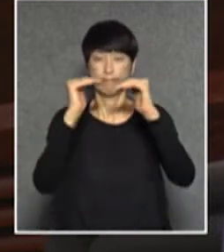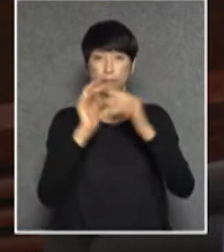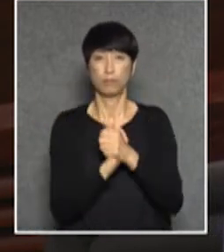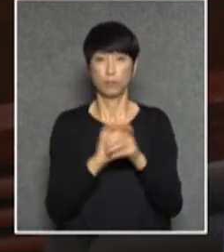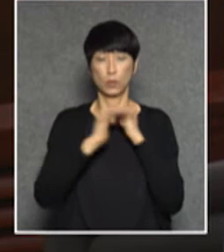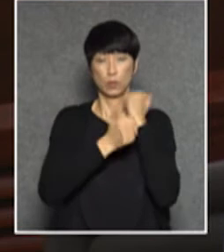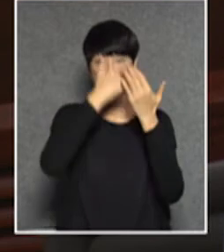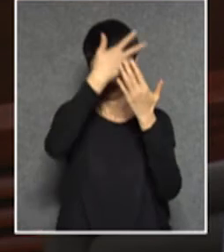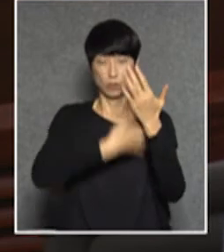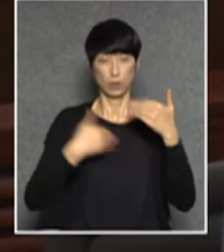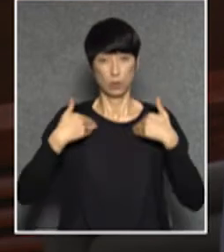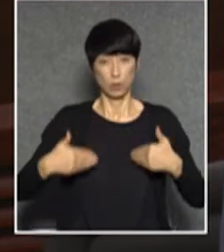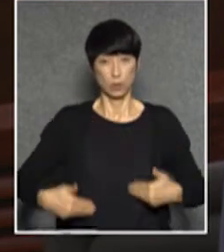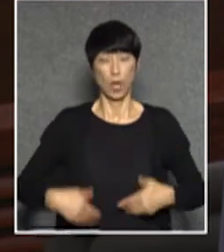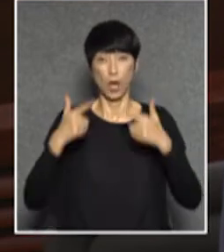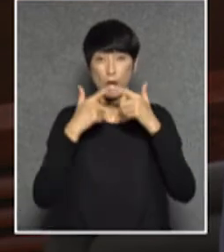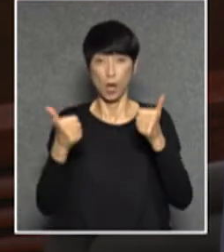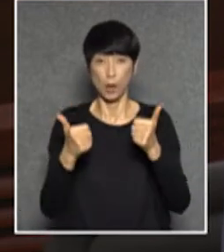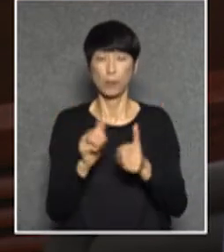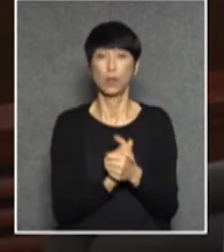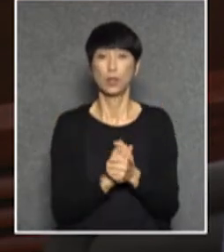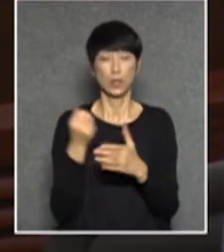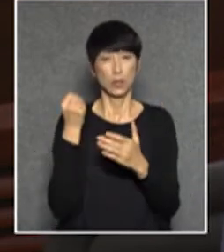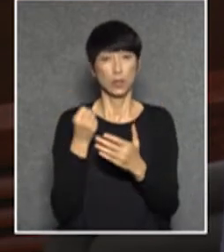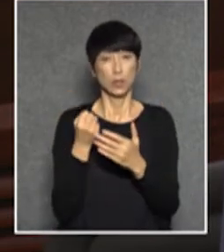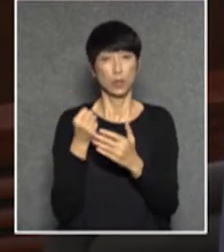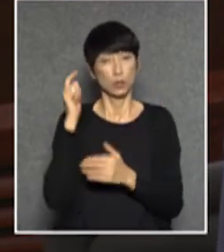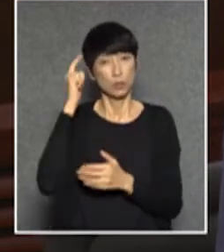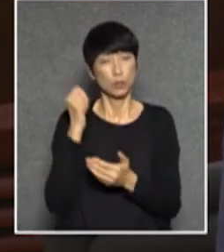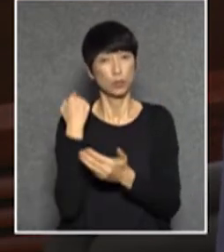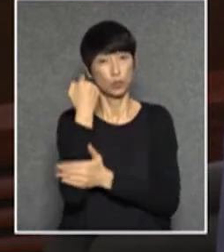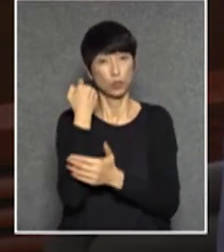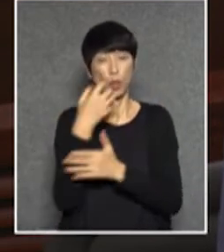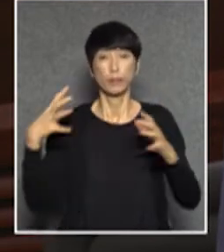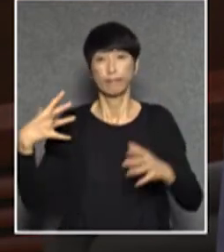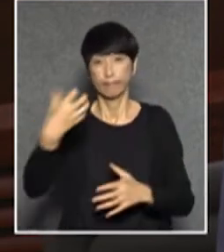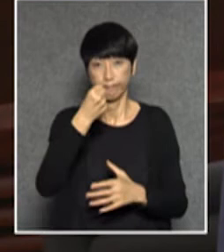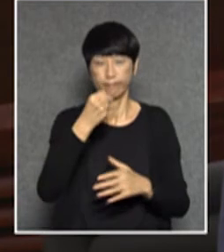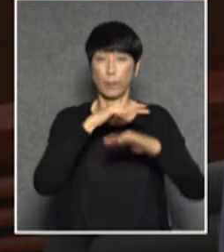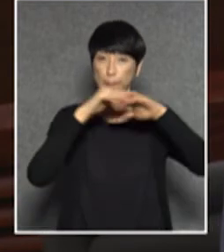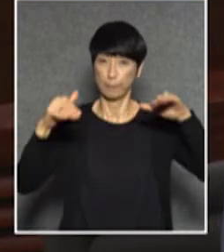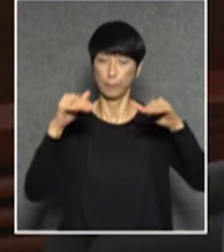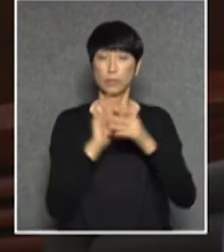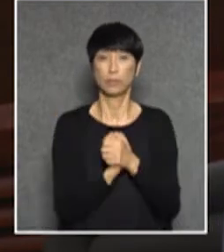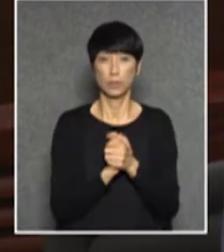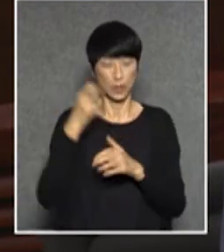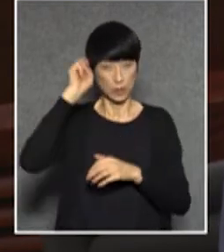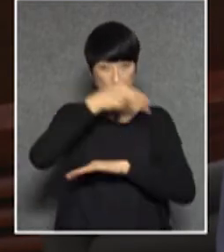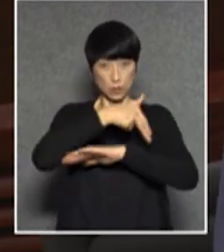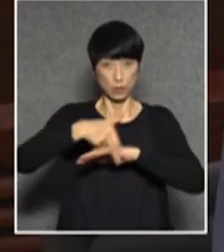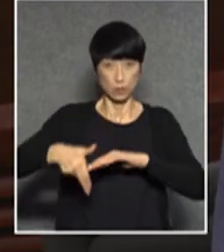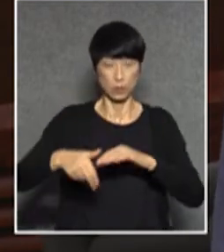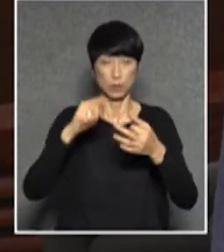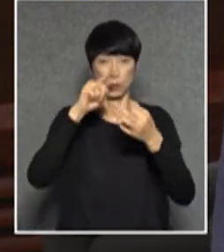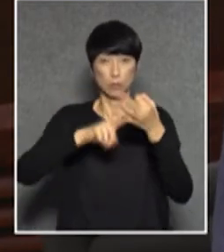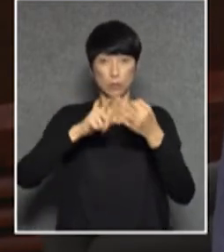資格的人士向提名委員會爭取提名的權利平等。在設計具體提名程序時，